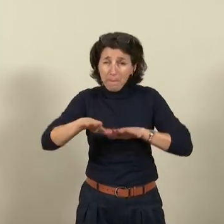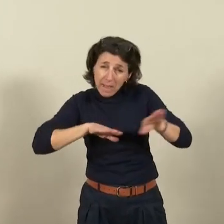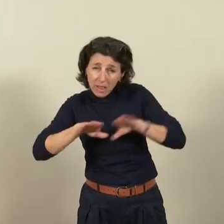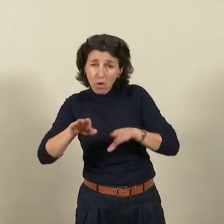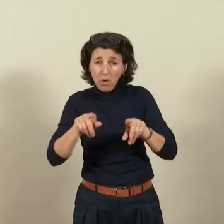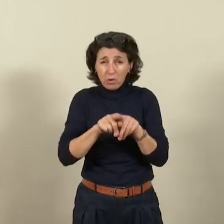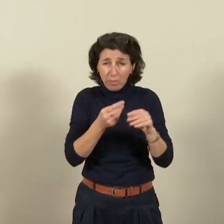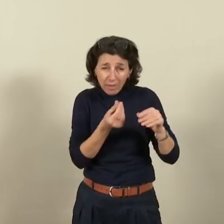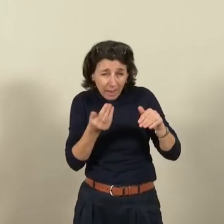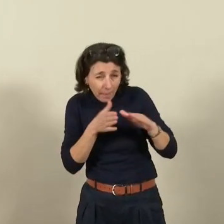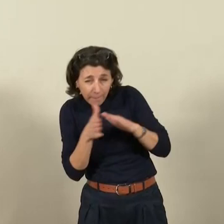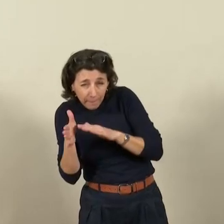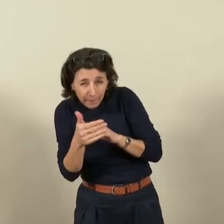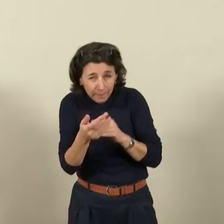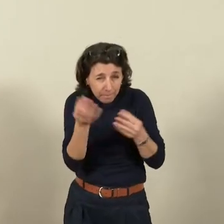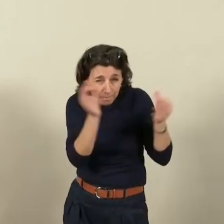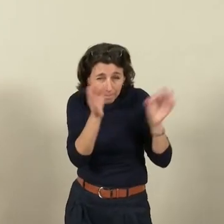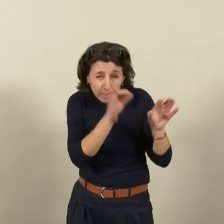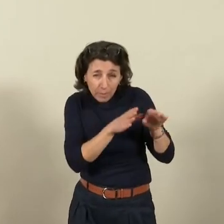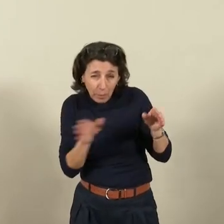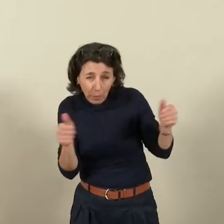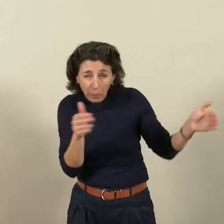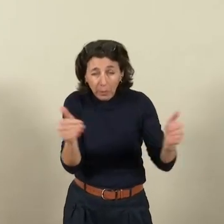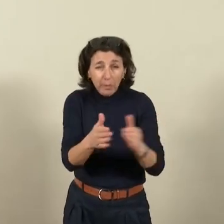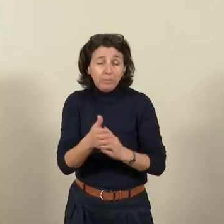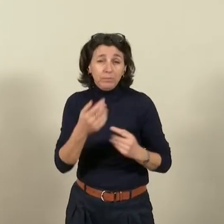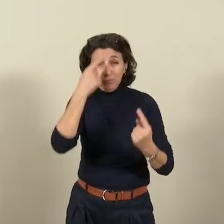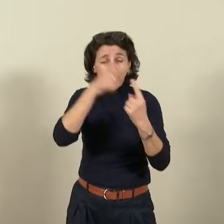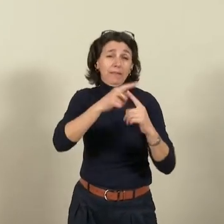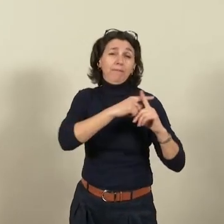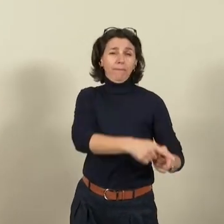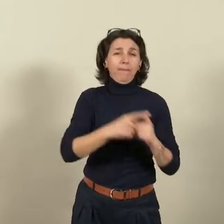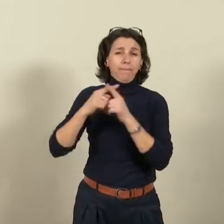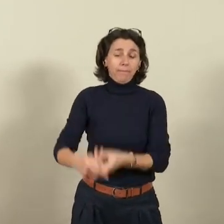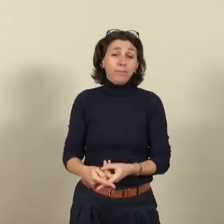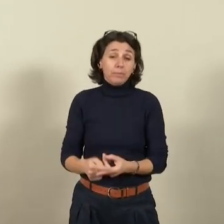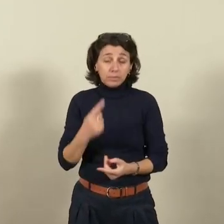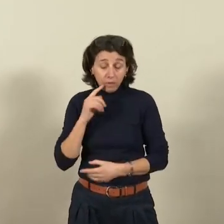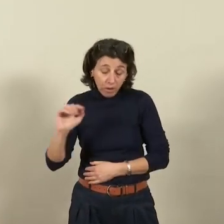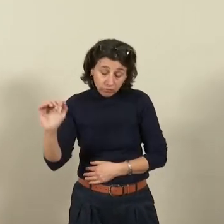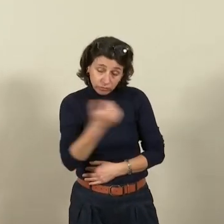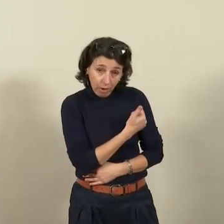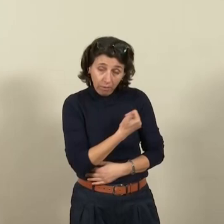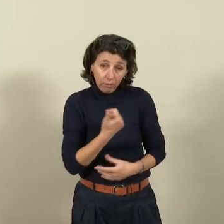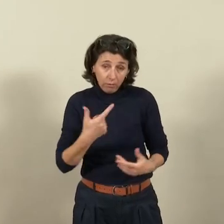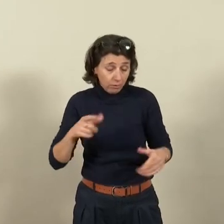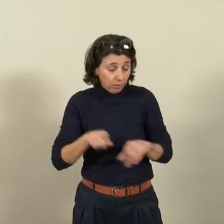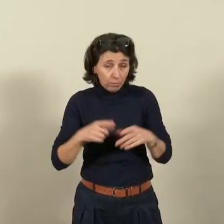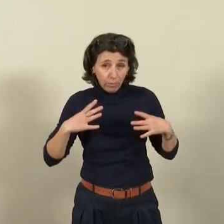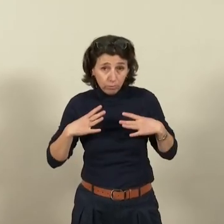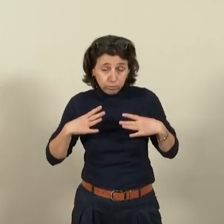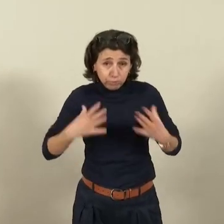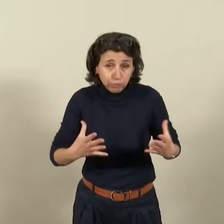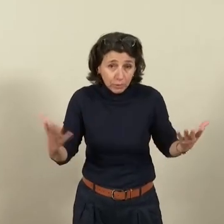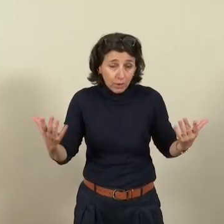moyens chacun s'engage à son niveau et selon ses moyens pour l'environnement et pour l'égalité mais il